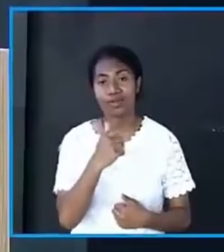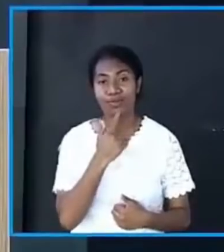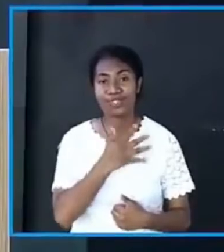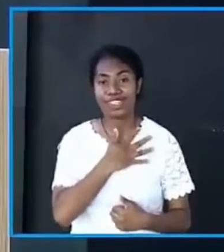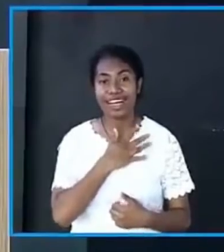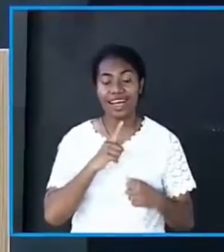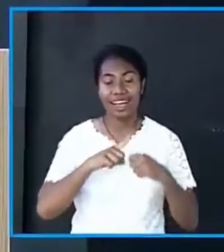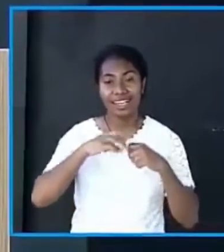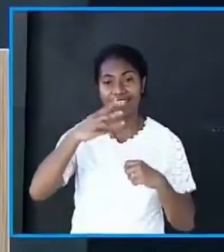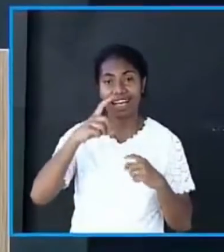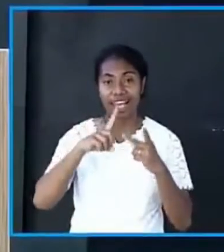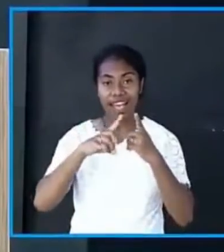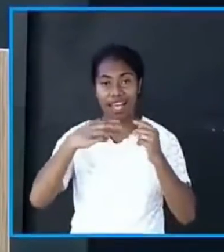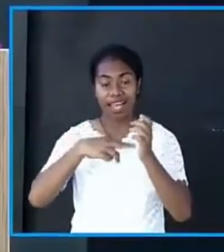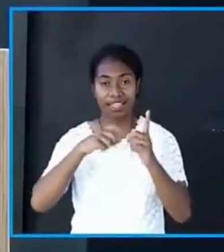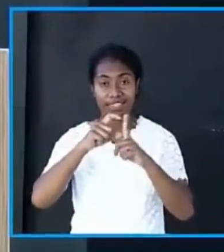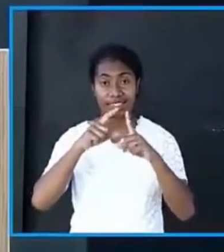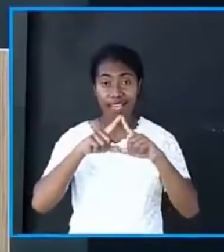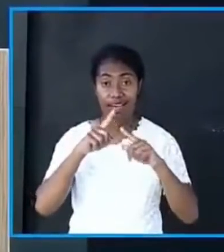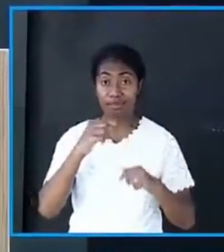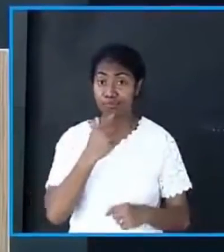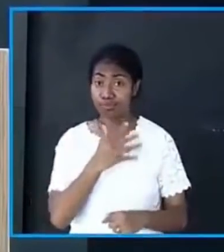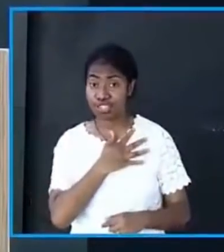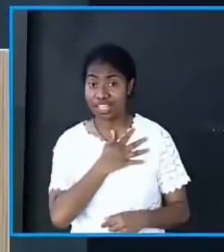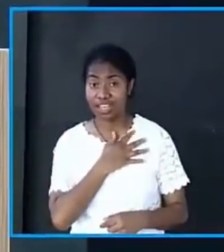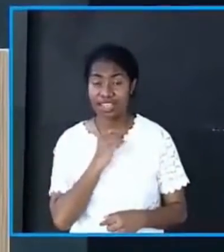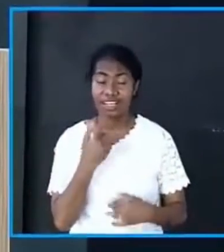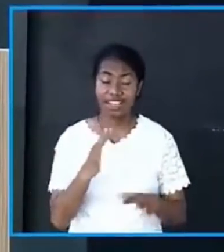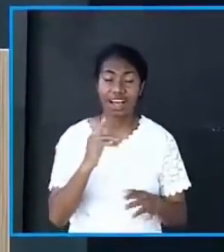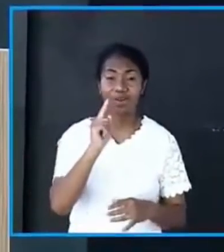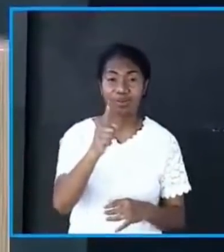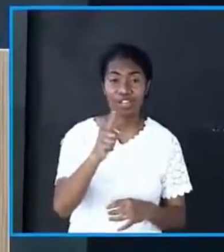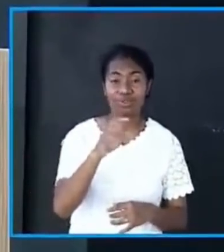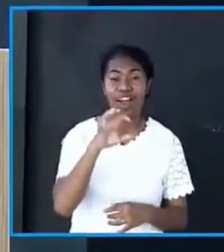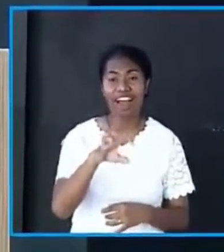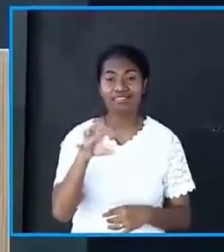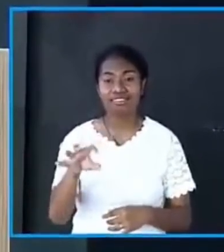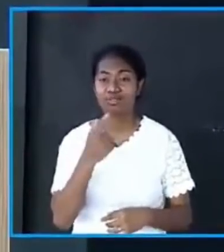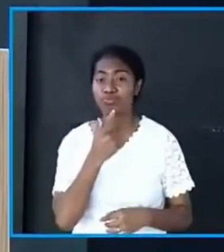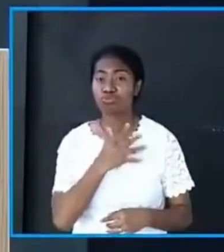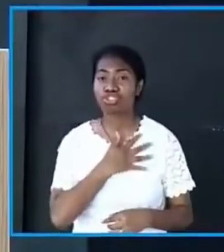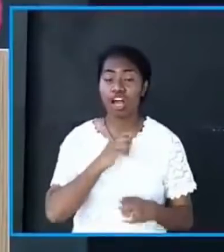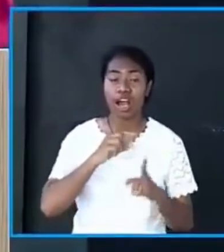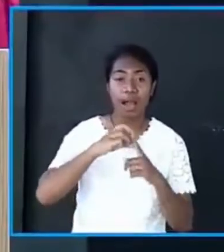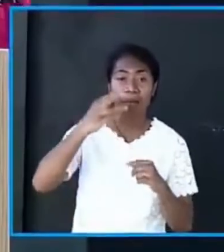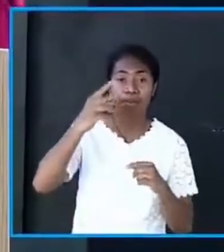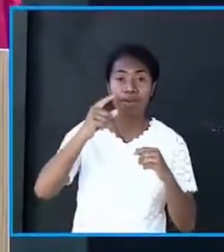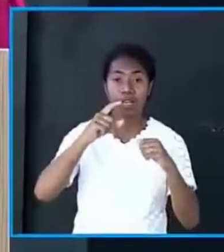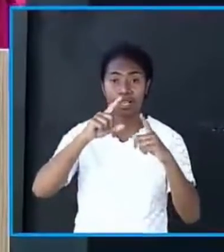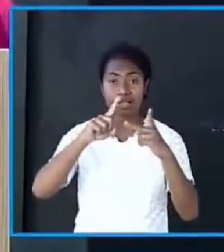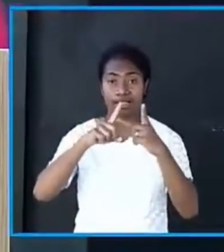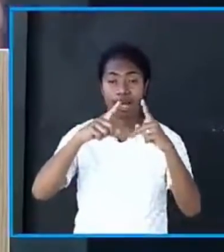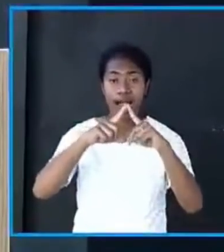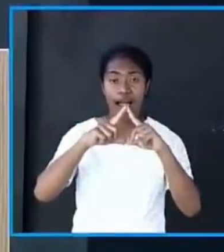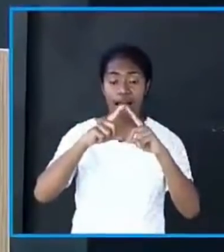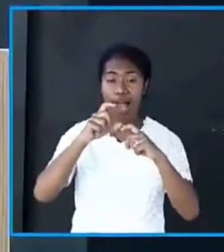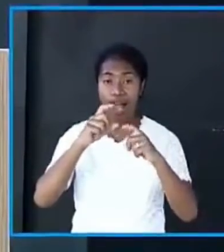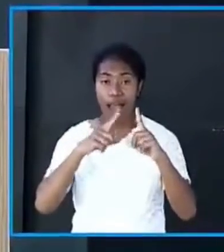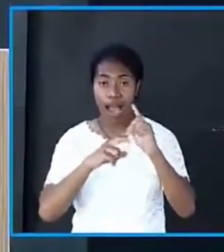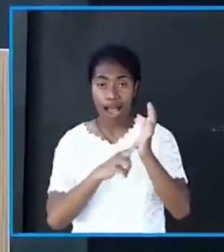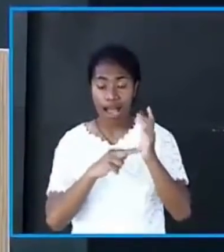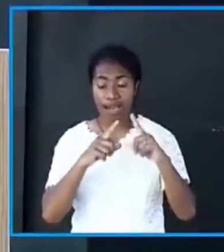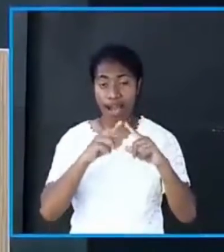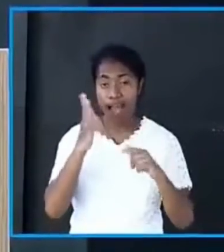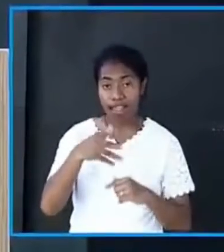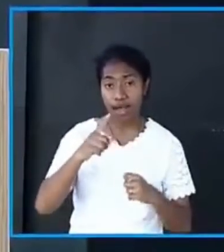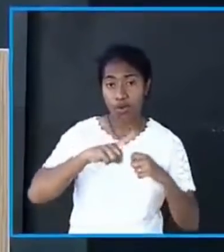Hai ingin kawin ingin makan punya kalau begitu anjing punya perasaan punya kehendak tapi tidak punya pikiran atau akal budi